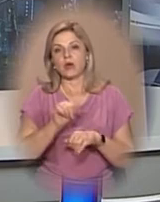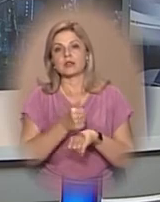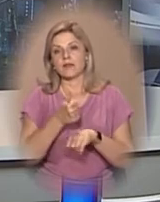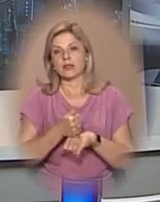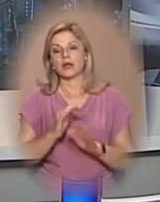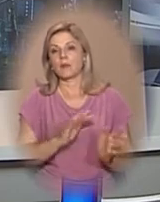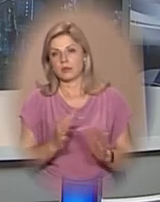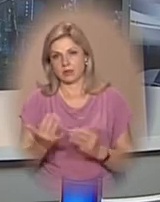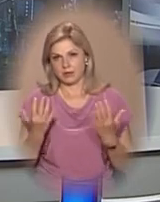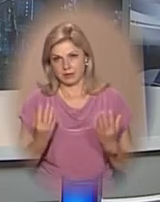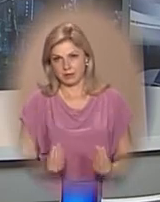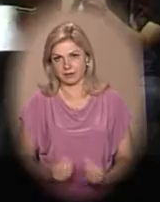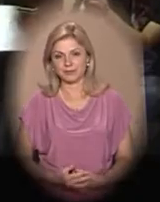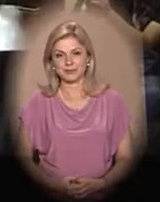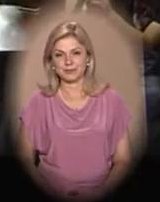основні події дня.